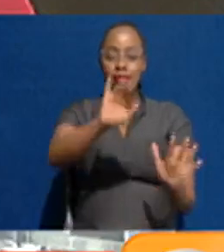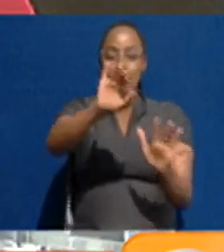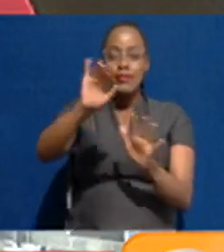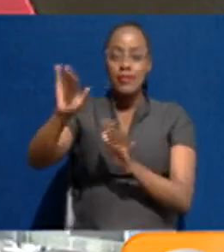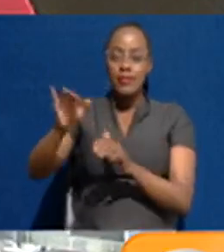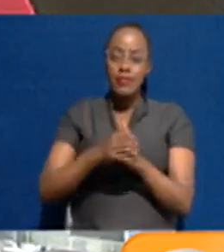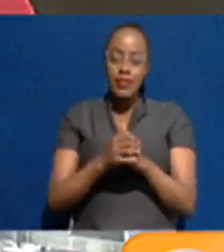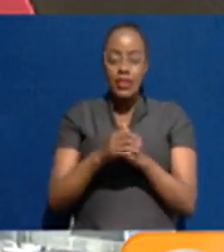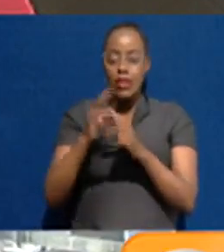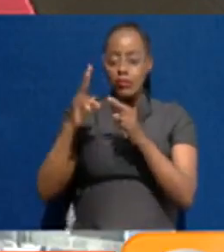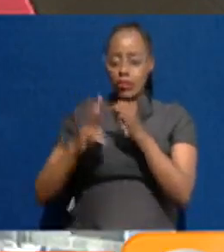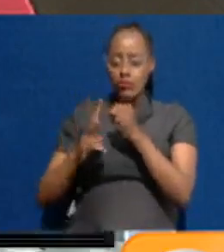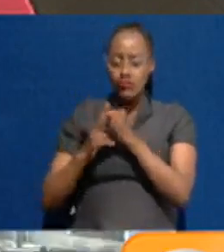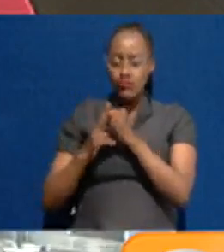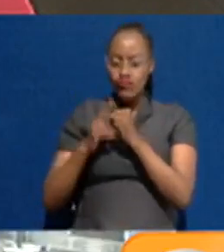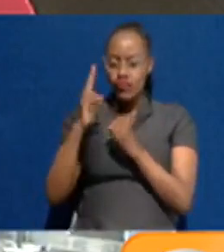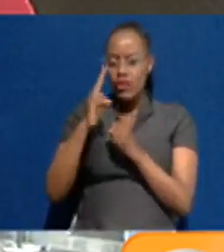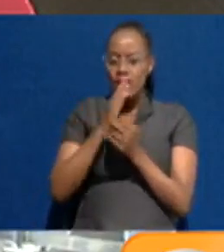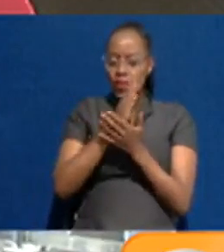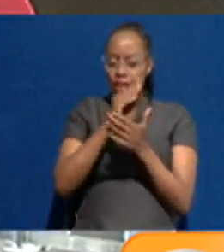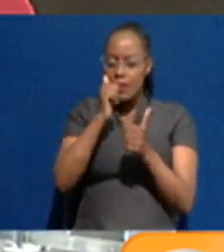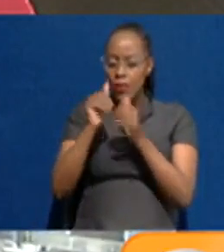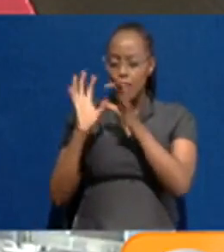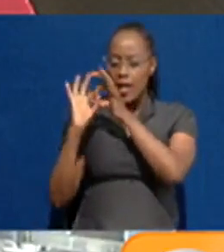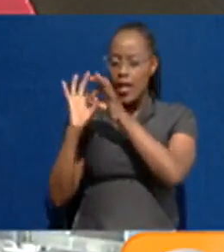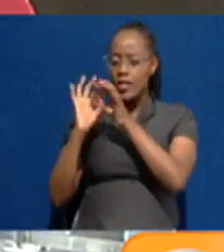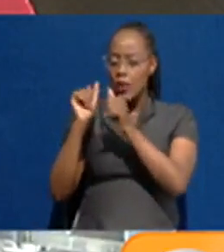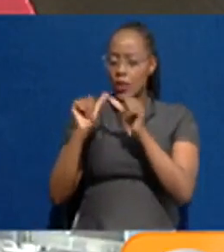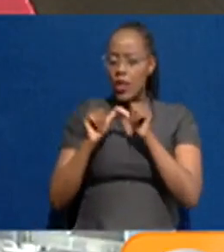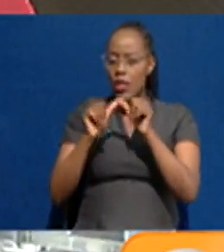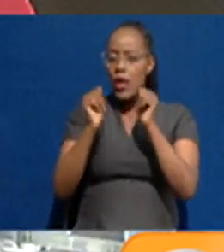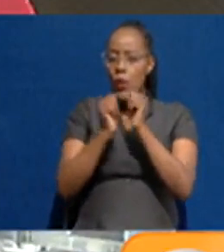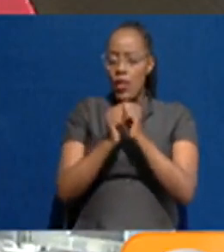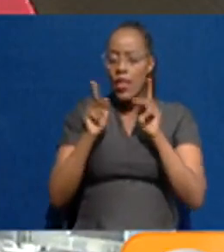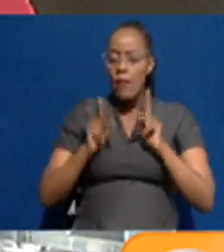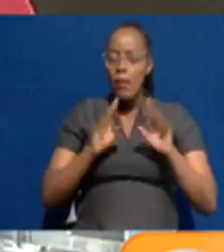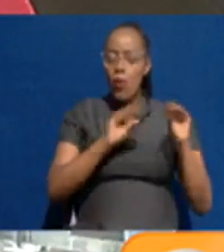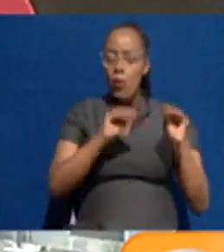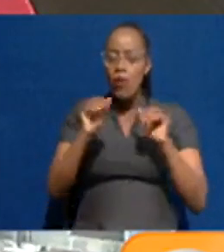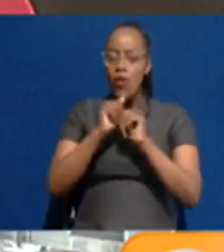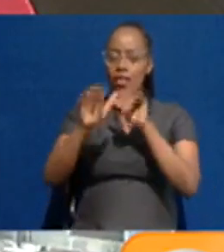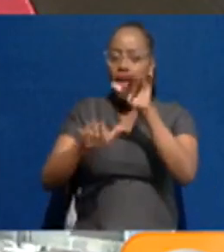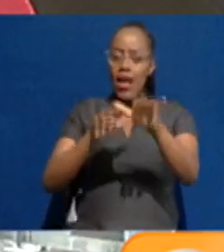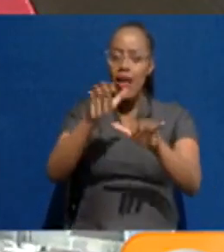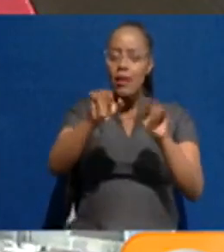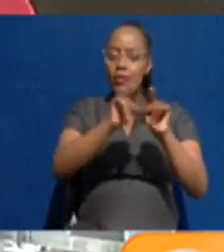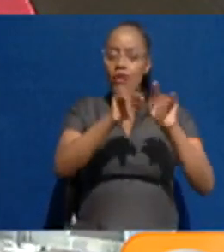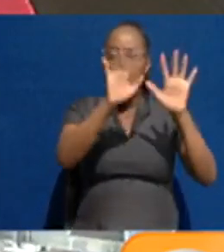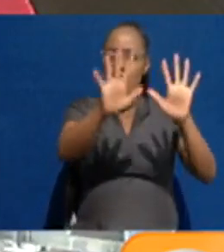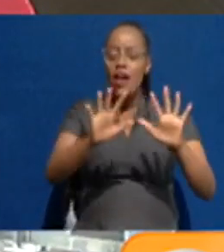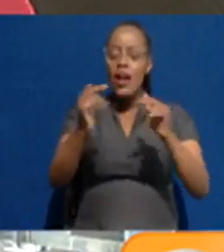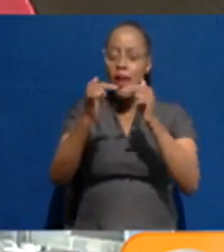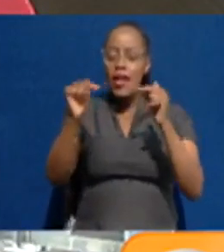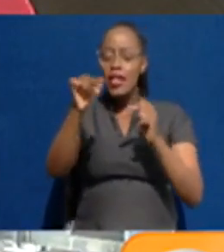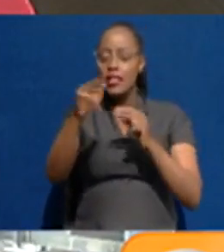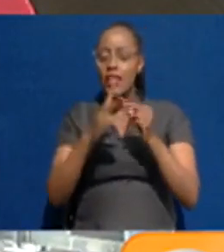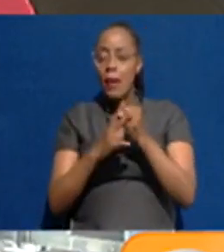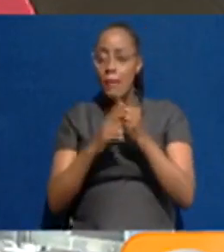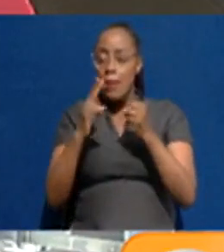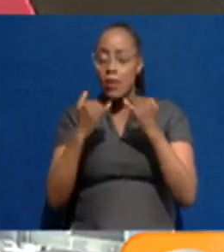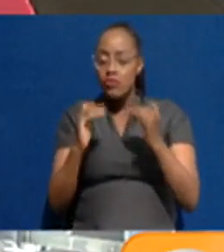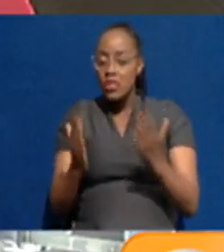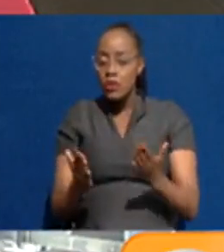Ukeketaji ni mojawapo ya tamaduni inayodumishwa sana na jamii za wafugaji humu nchini, licha ya kampeni dhidi ya shughuli hiyo kuimarishwa